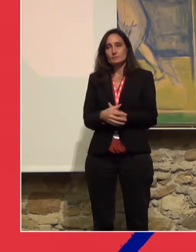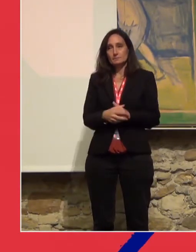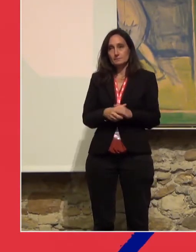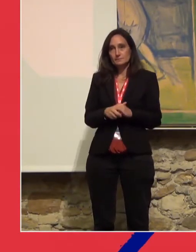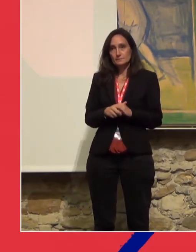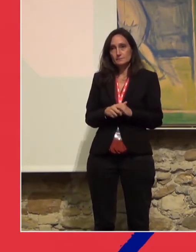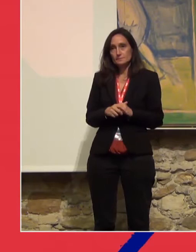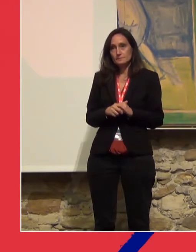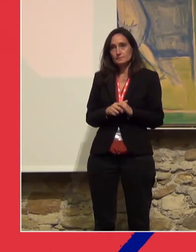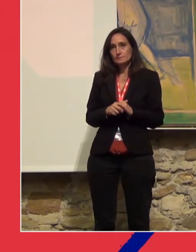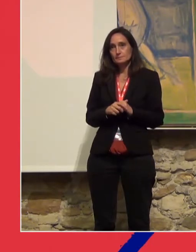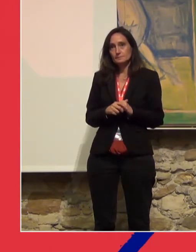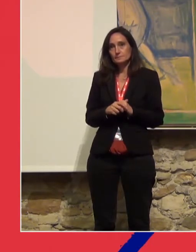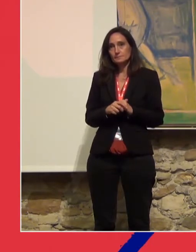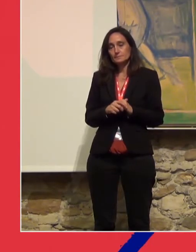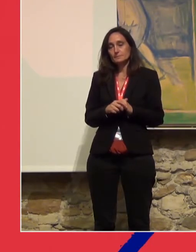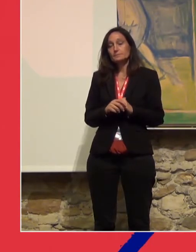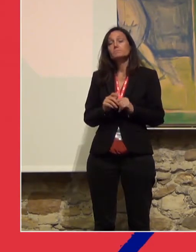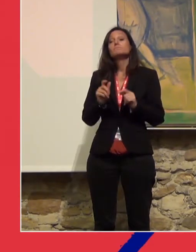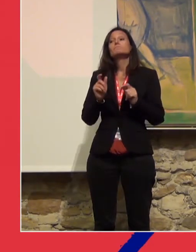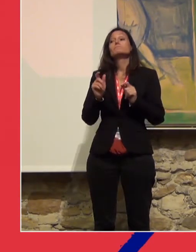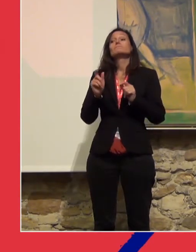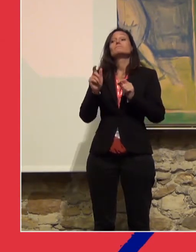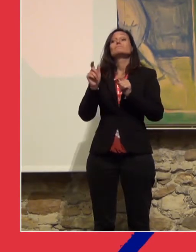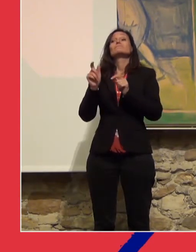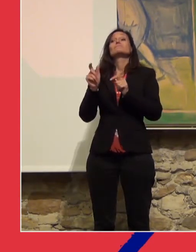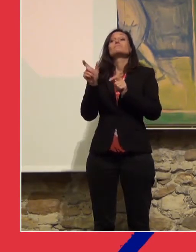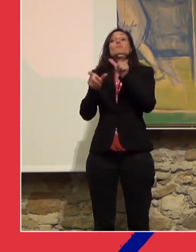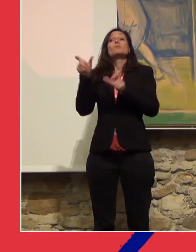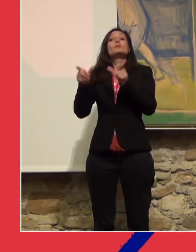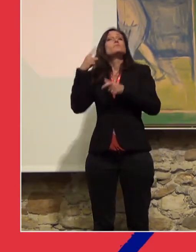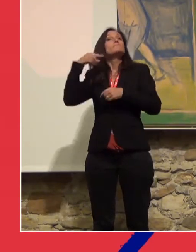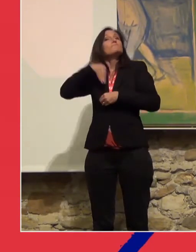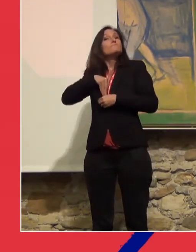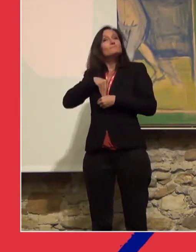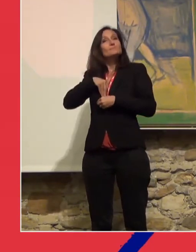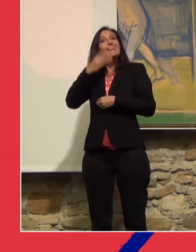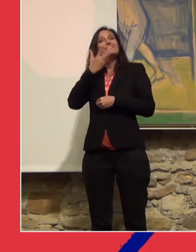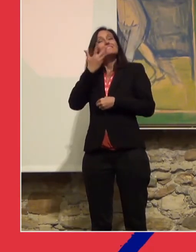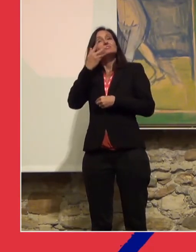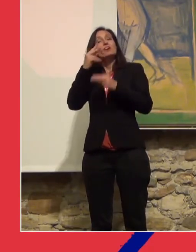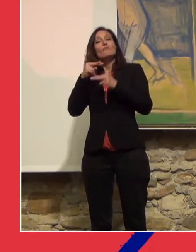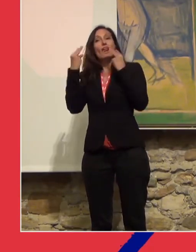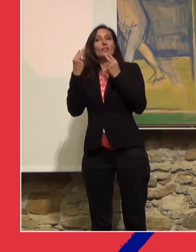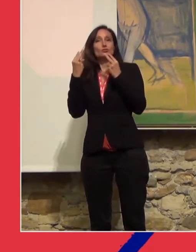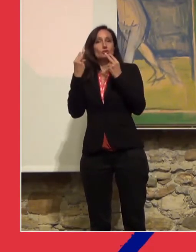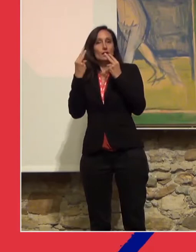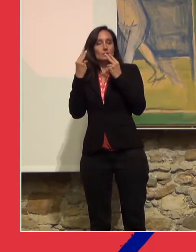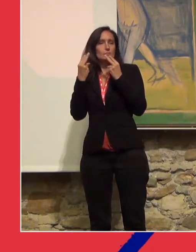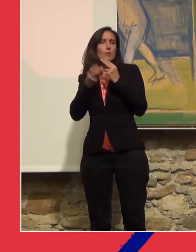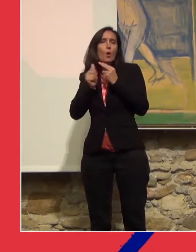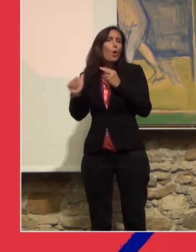Il desiderio di felicità è strutturale al cuore di ognuno fin dalla nascita.